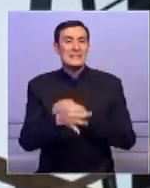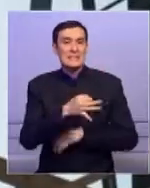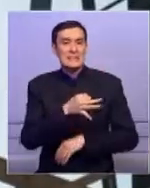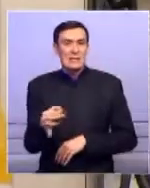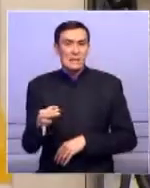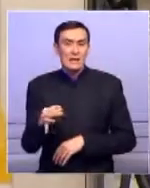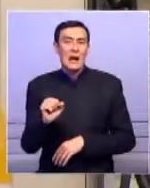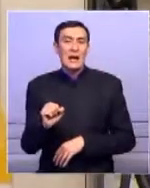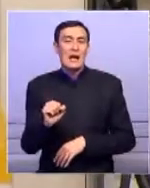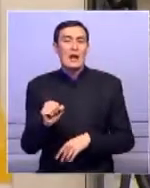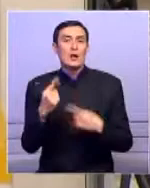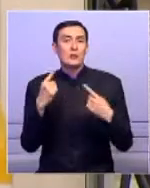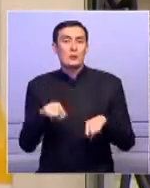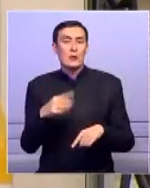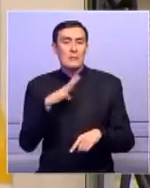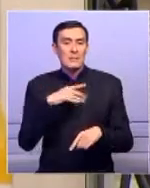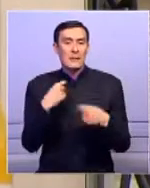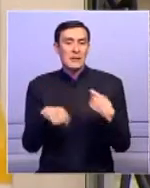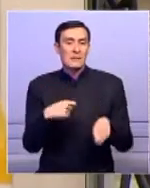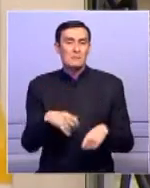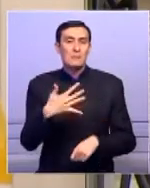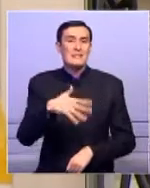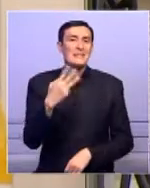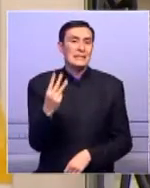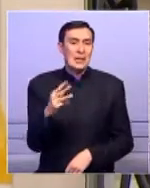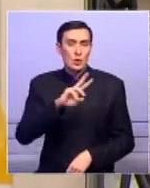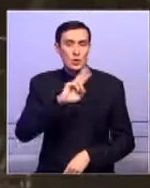$56.70, а WTI продавалась по